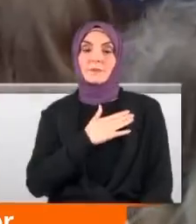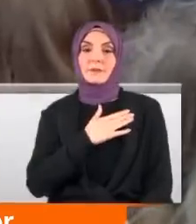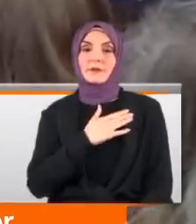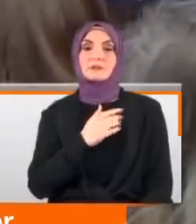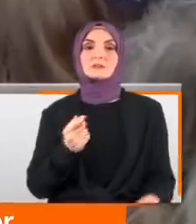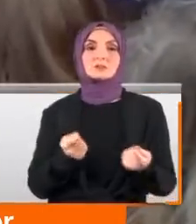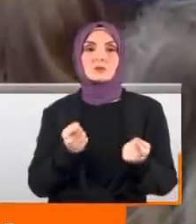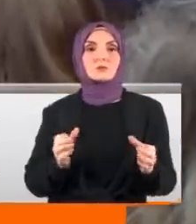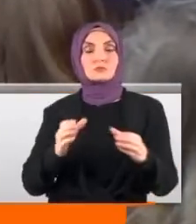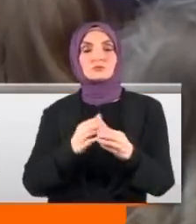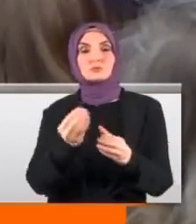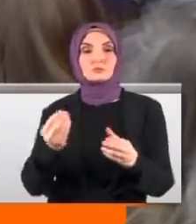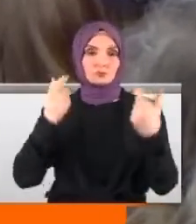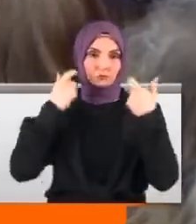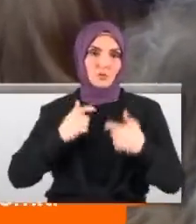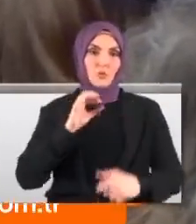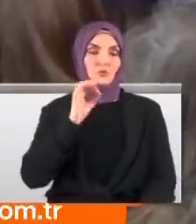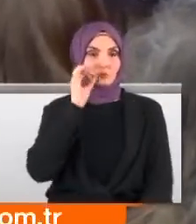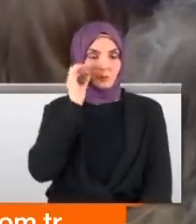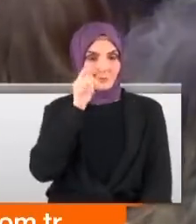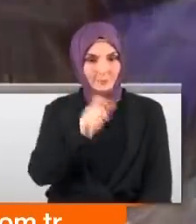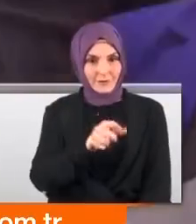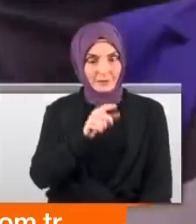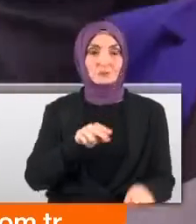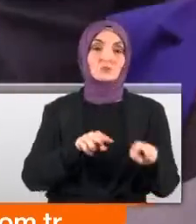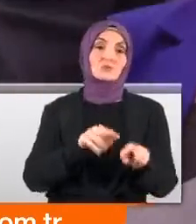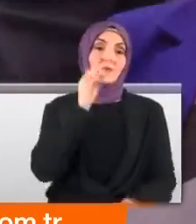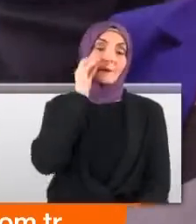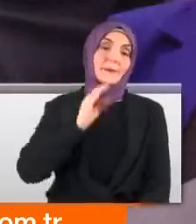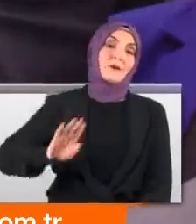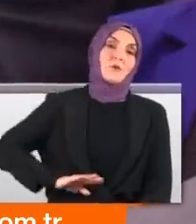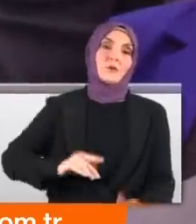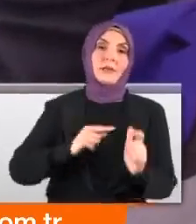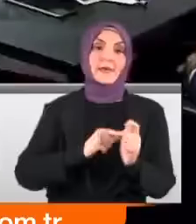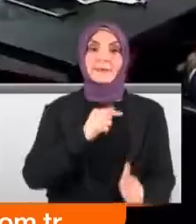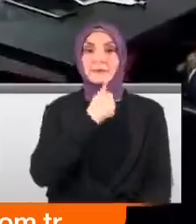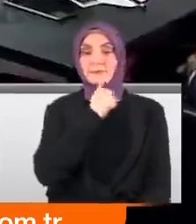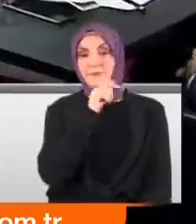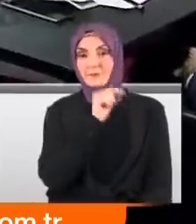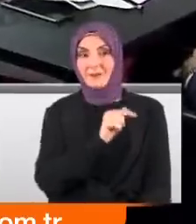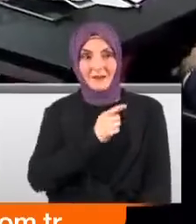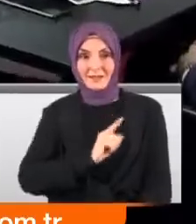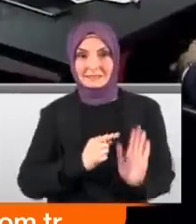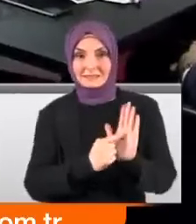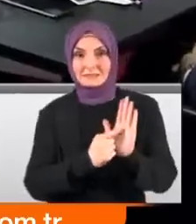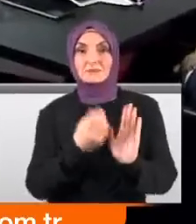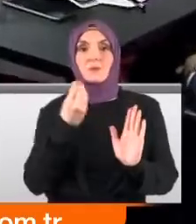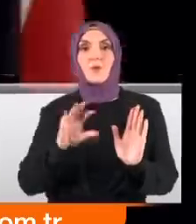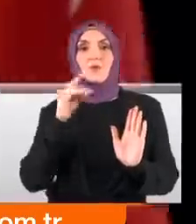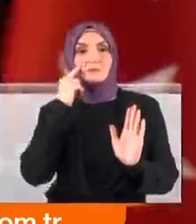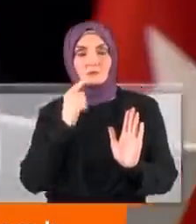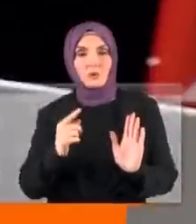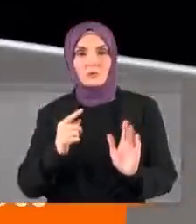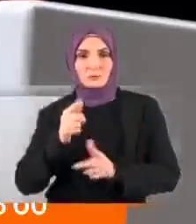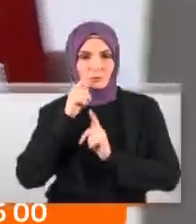sorumlu Oğuz Kağan Salıcı'nın Mustafa Sarıgül'ün oğlu Emir Sarıgül'ü aday yaptıramayınca parti yönetiminde bağırıp toplantıyı